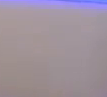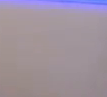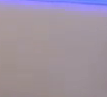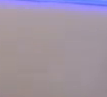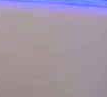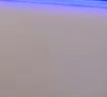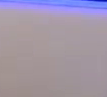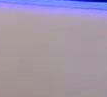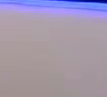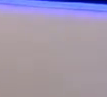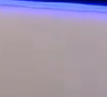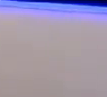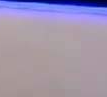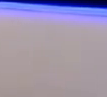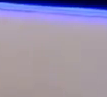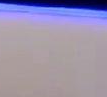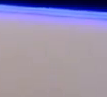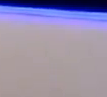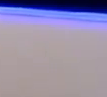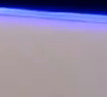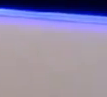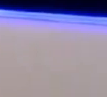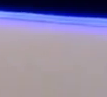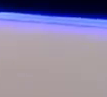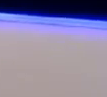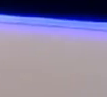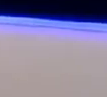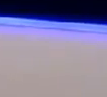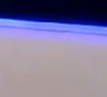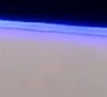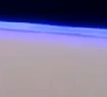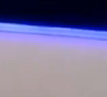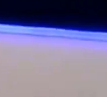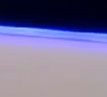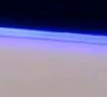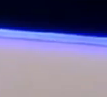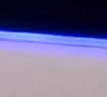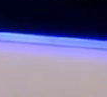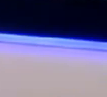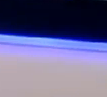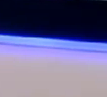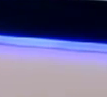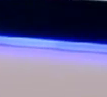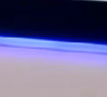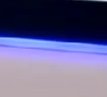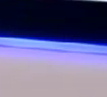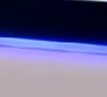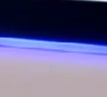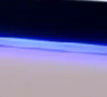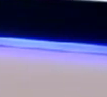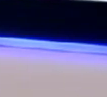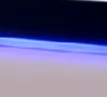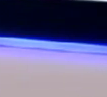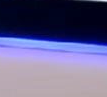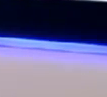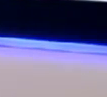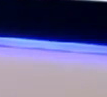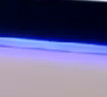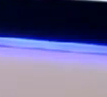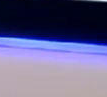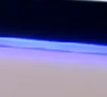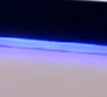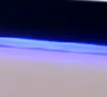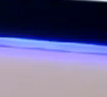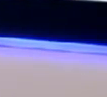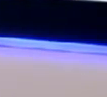Assalamualaikum dan salam negaraku sat Malaysiaan bersama saya shahil sarudin dan saya faratul Man berikut paparan